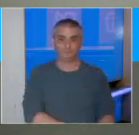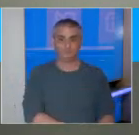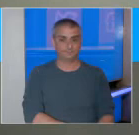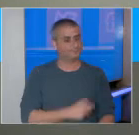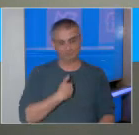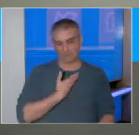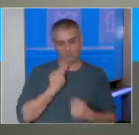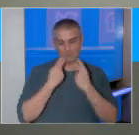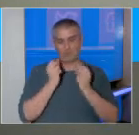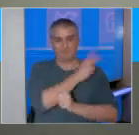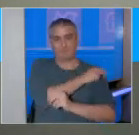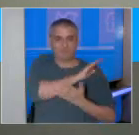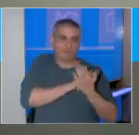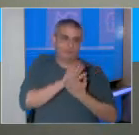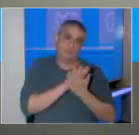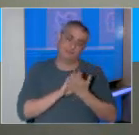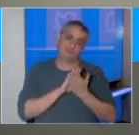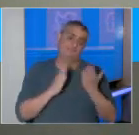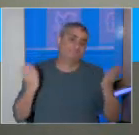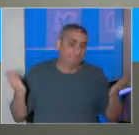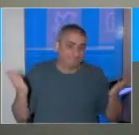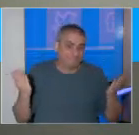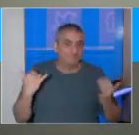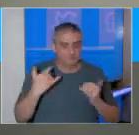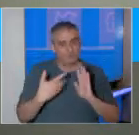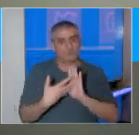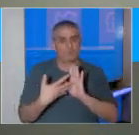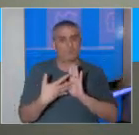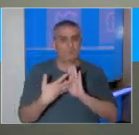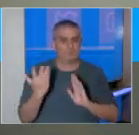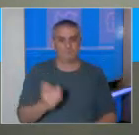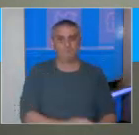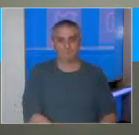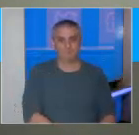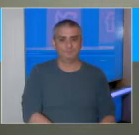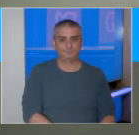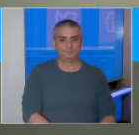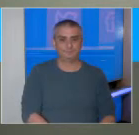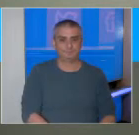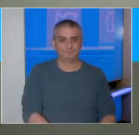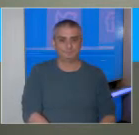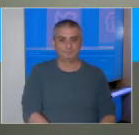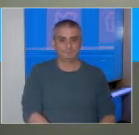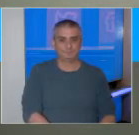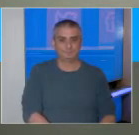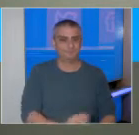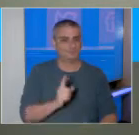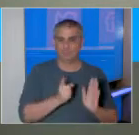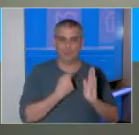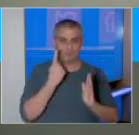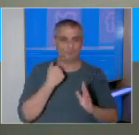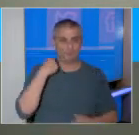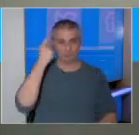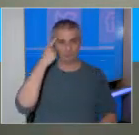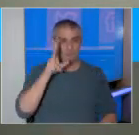אני לא קיבלתי תגובה מהמשטרה, שוב, הדברים כרגע נבדקים, בודקים אותם במשטרה, וכמו שאמרת, זה לא הפעם הראשונה, אנחנו